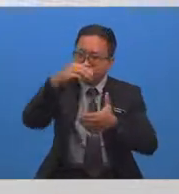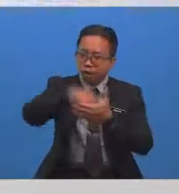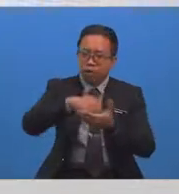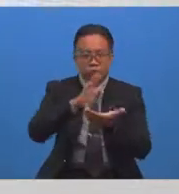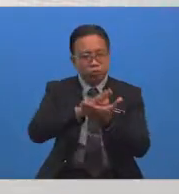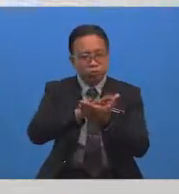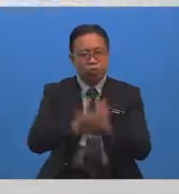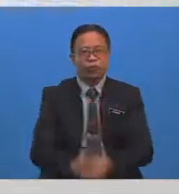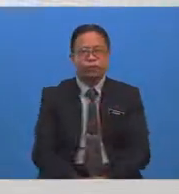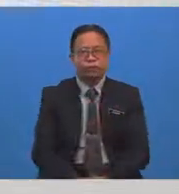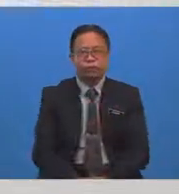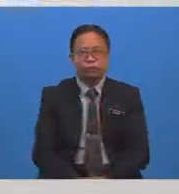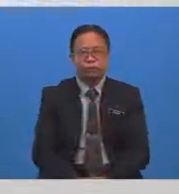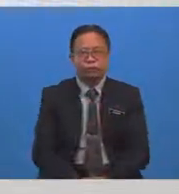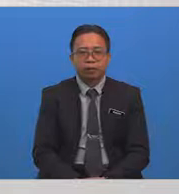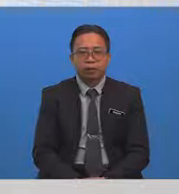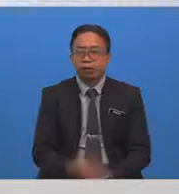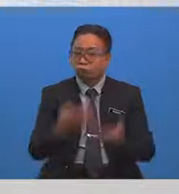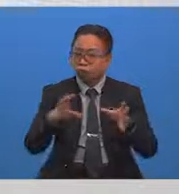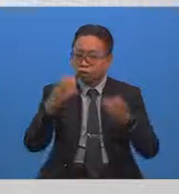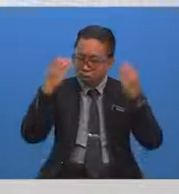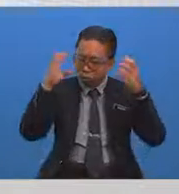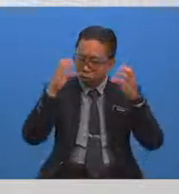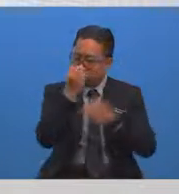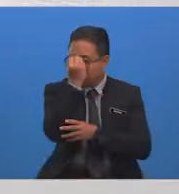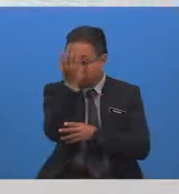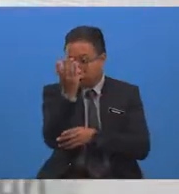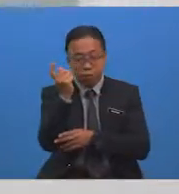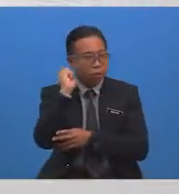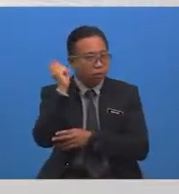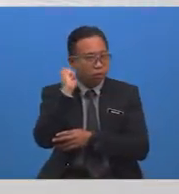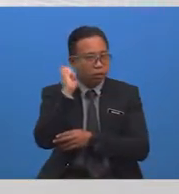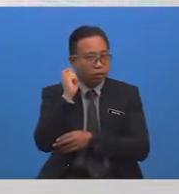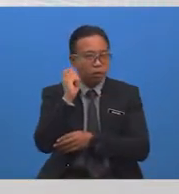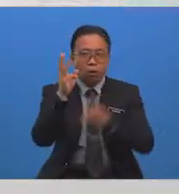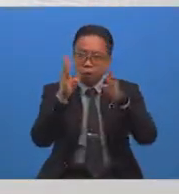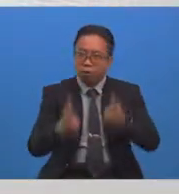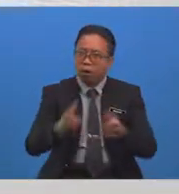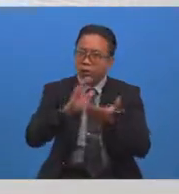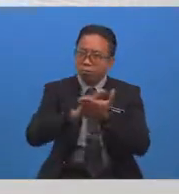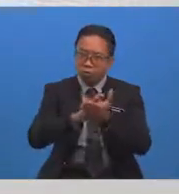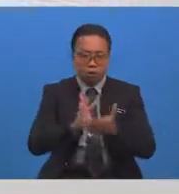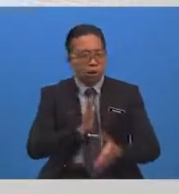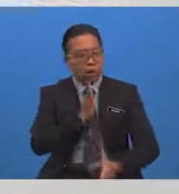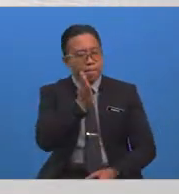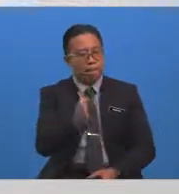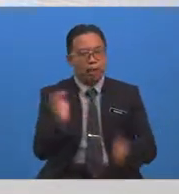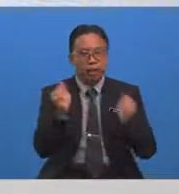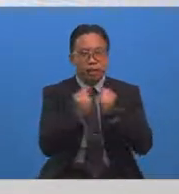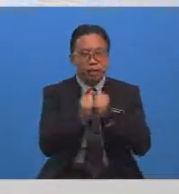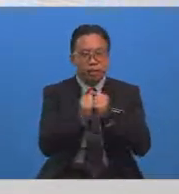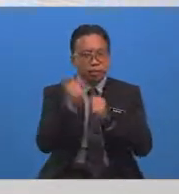Ya murid-murid seperti yang cure dikatakan tadi warga sekolah berasa bangga dengan sikap